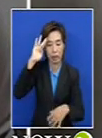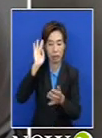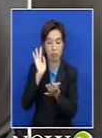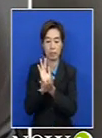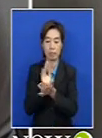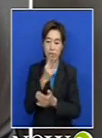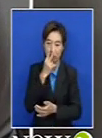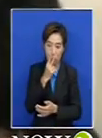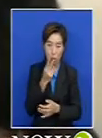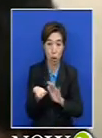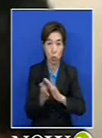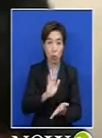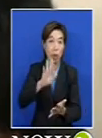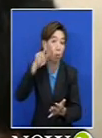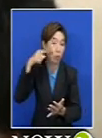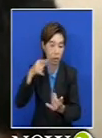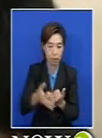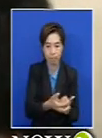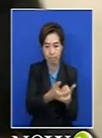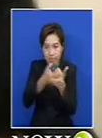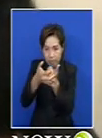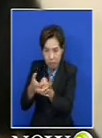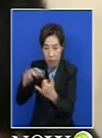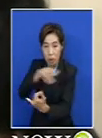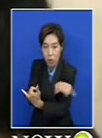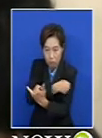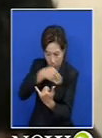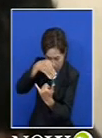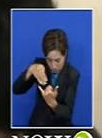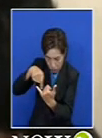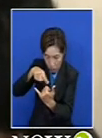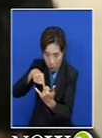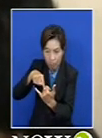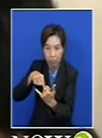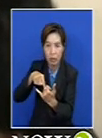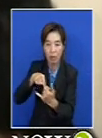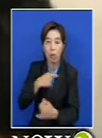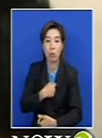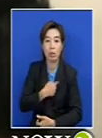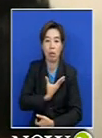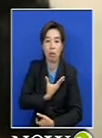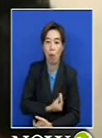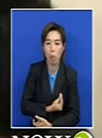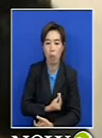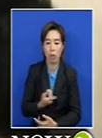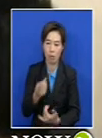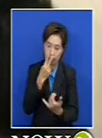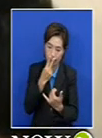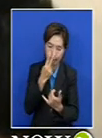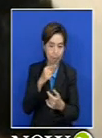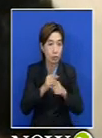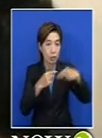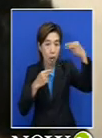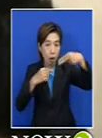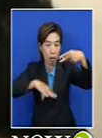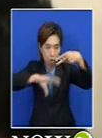ลยไปตรวจสอบนำศพของนางสาวเอไปชันสูตรปรากฏว่าเสียชีวิตจากอาการหัวใจล้มเหลวสุดท้ายก็ดูจากภาพกล้